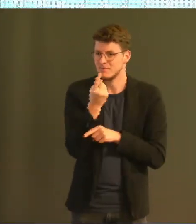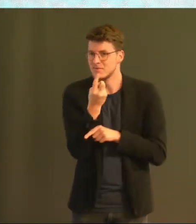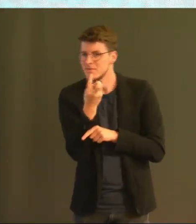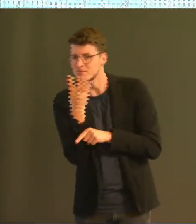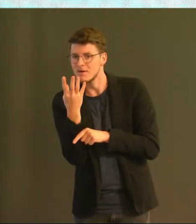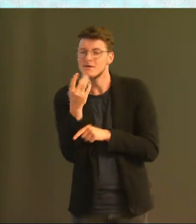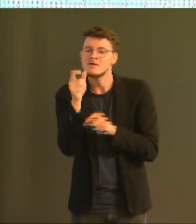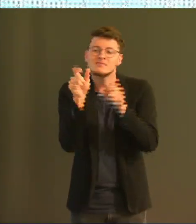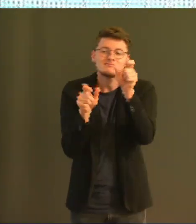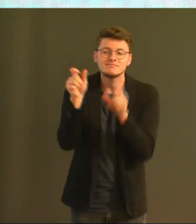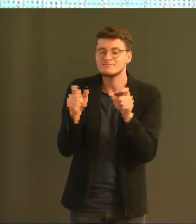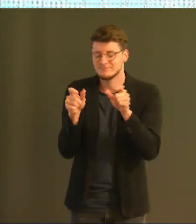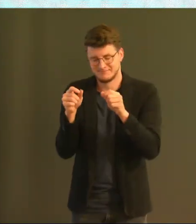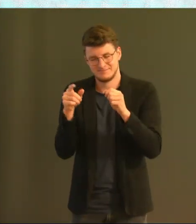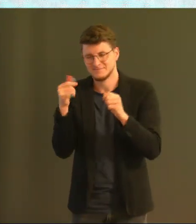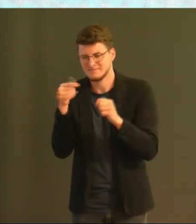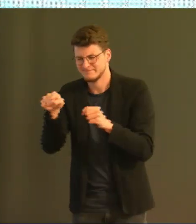de